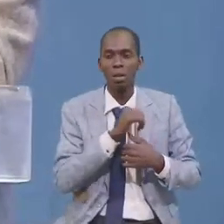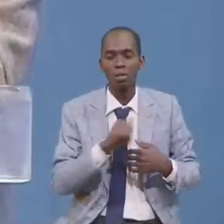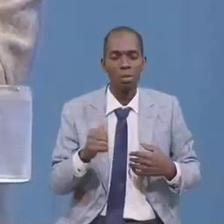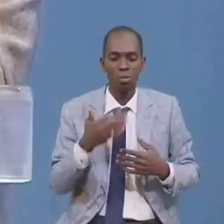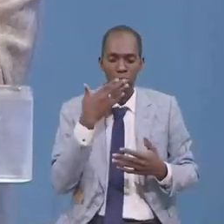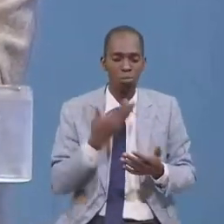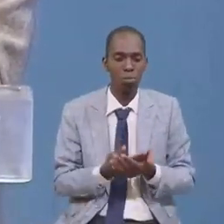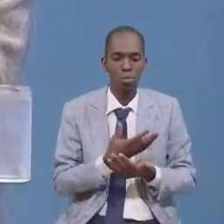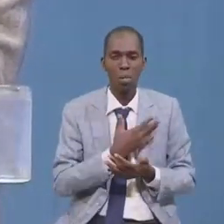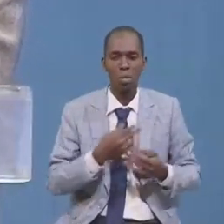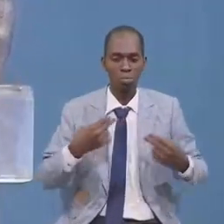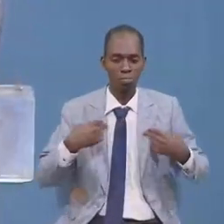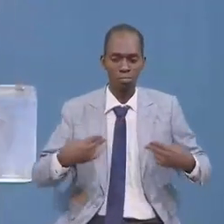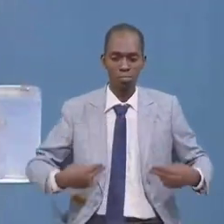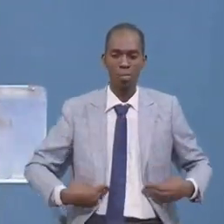santé,